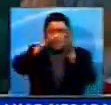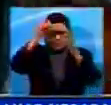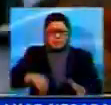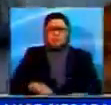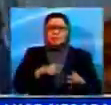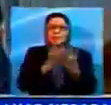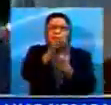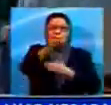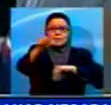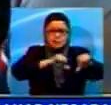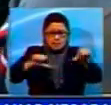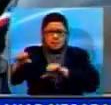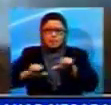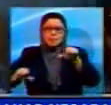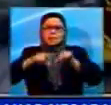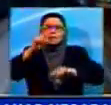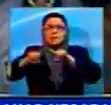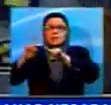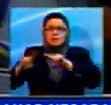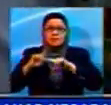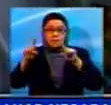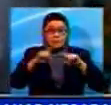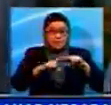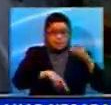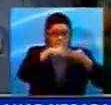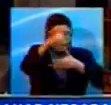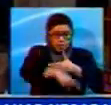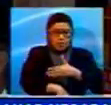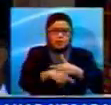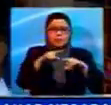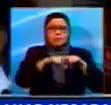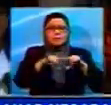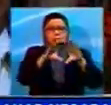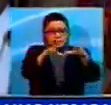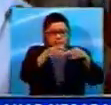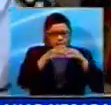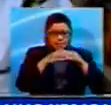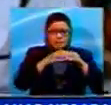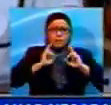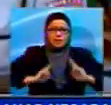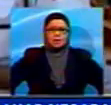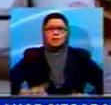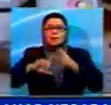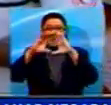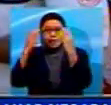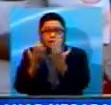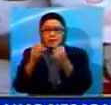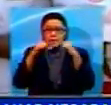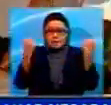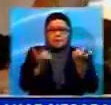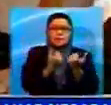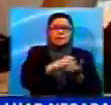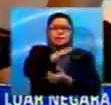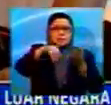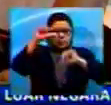pasukan beruniform kelab dan persatuan sehingga ke bidang Reka Cipta sains dan teknologi kesemuanya menyediakan ruang cukup